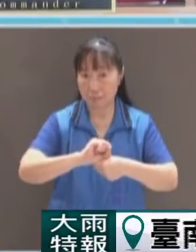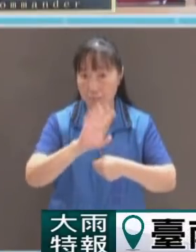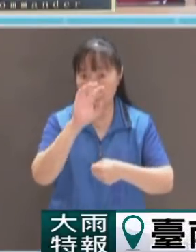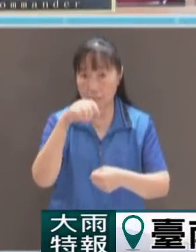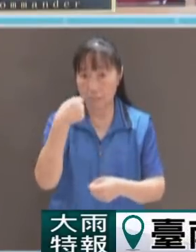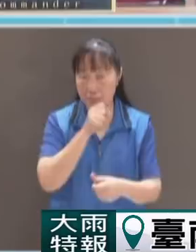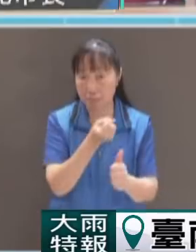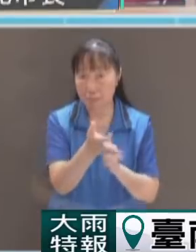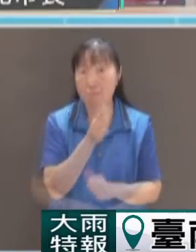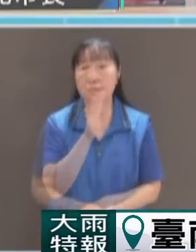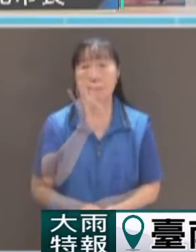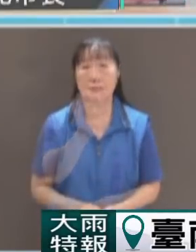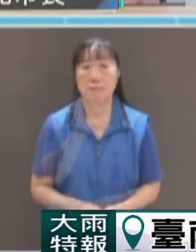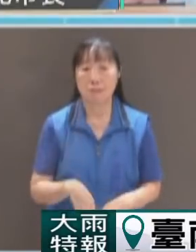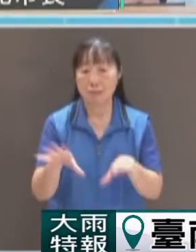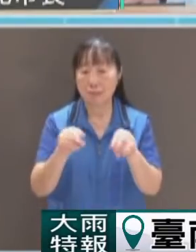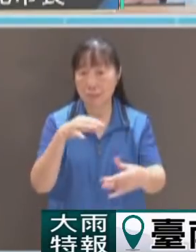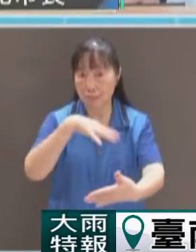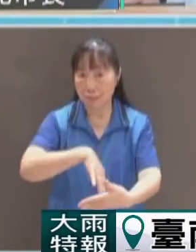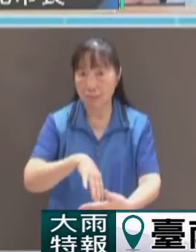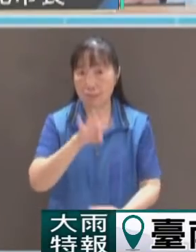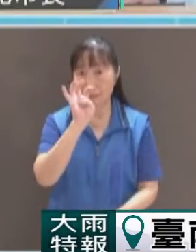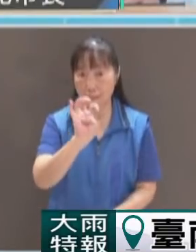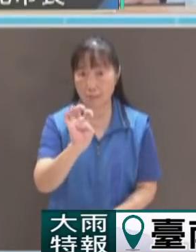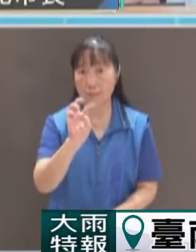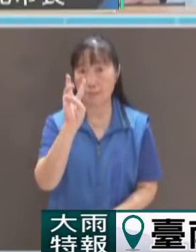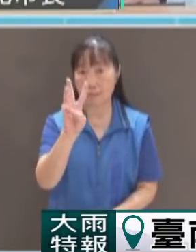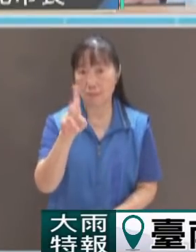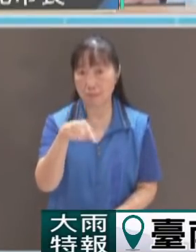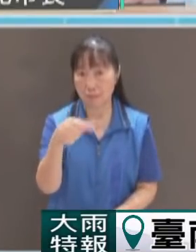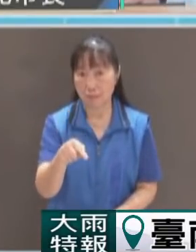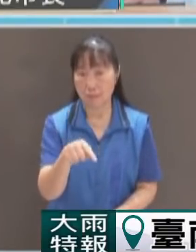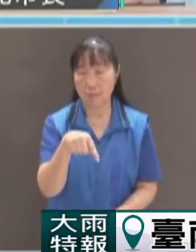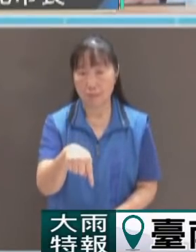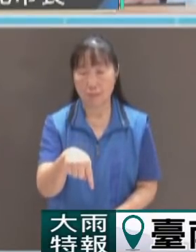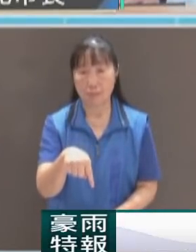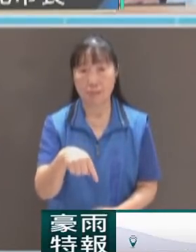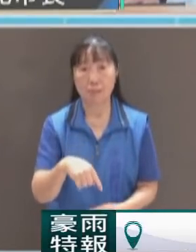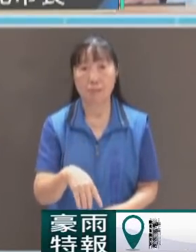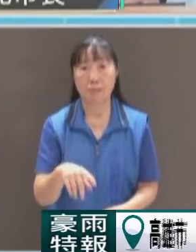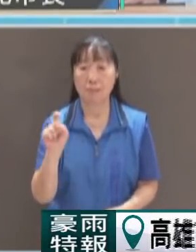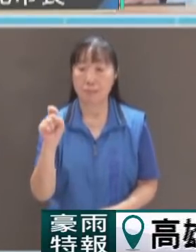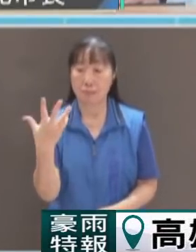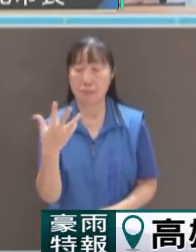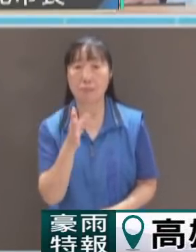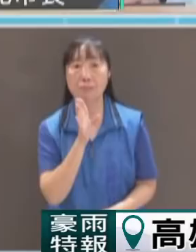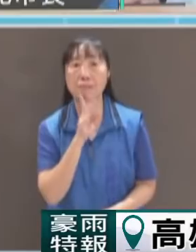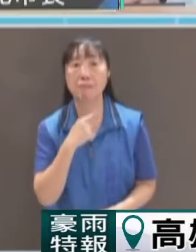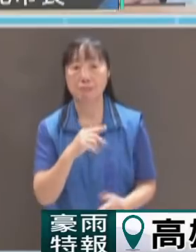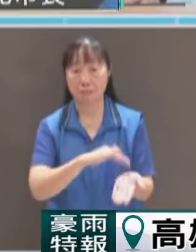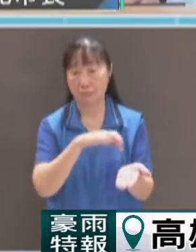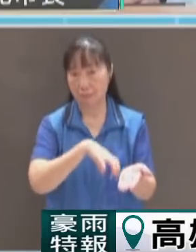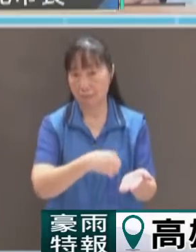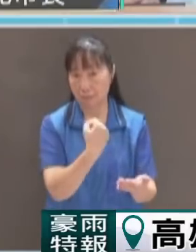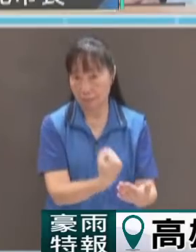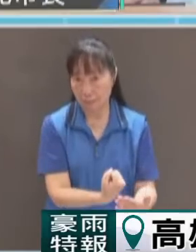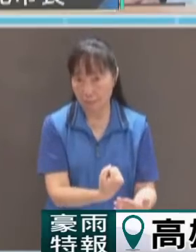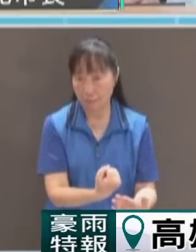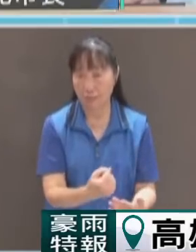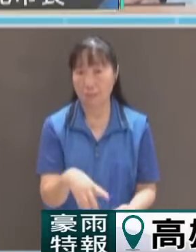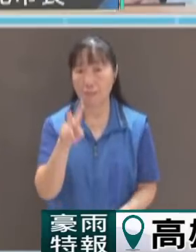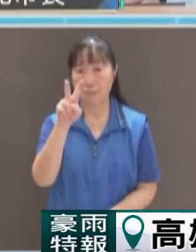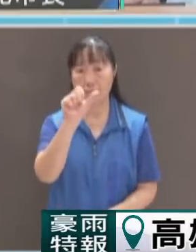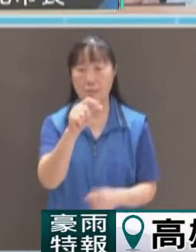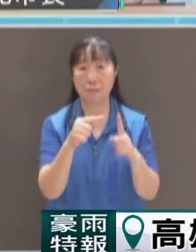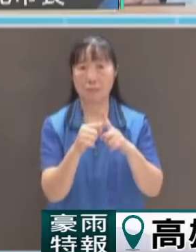例43人，43人的总确诊数，目前有18个在自院，有